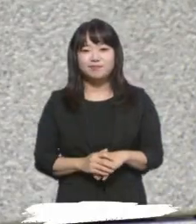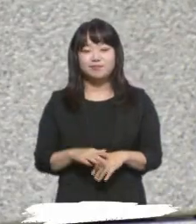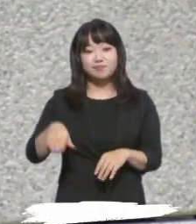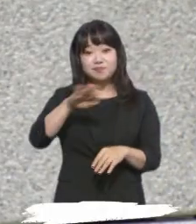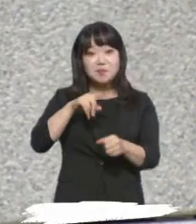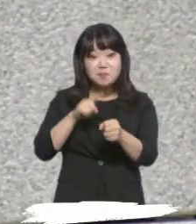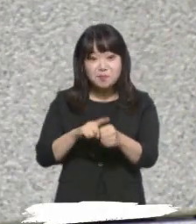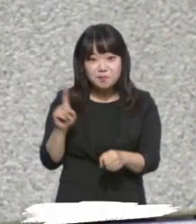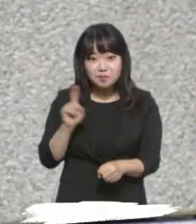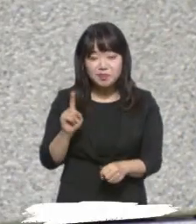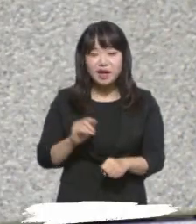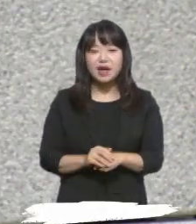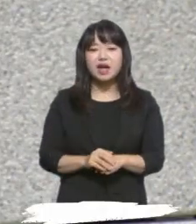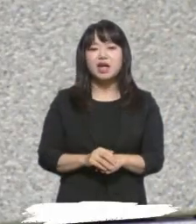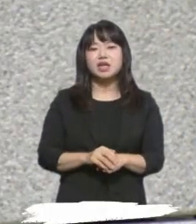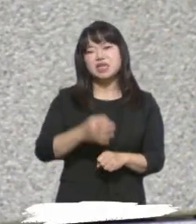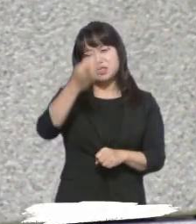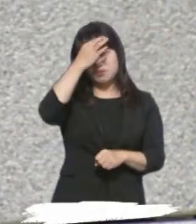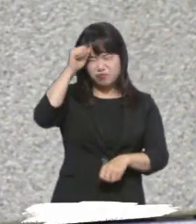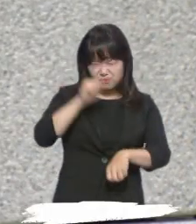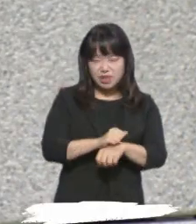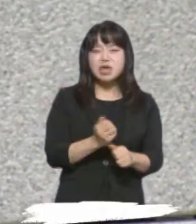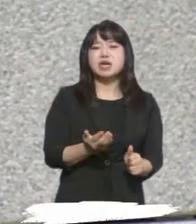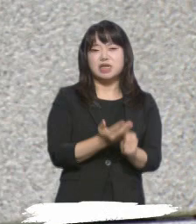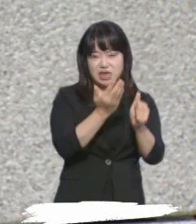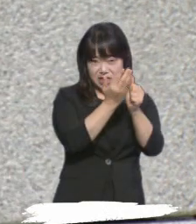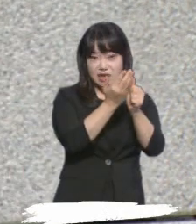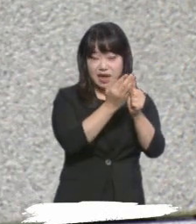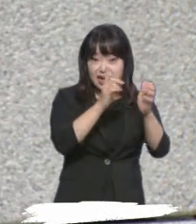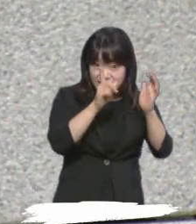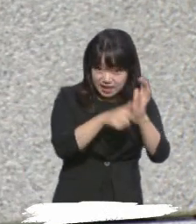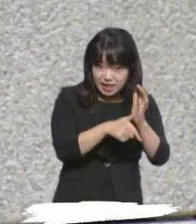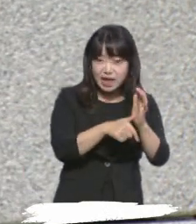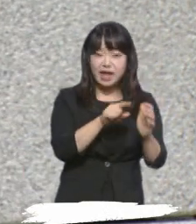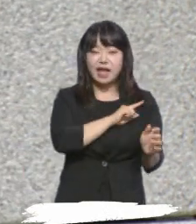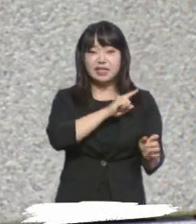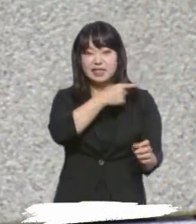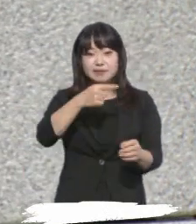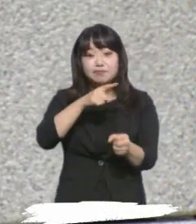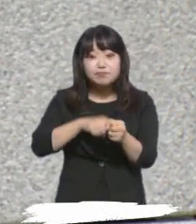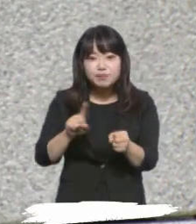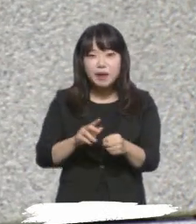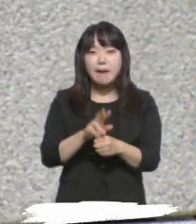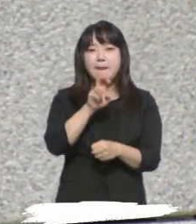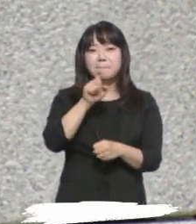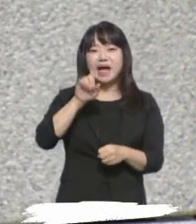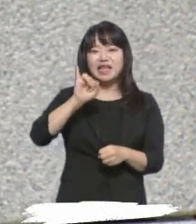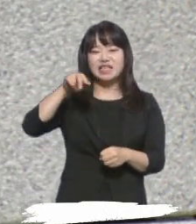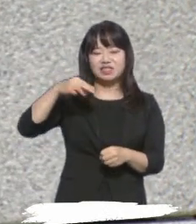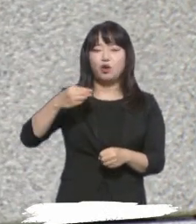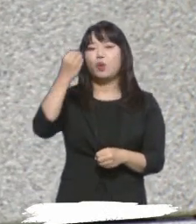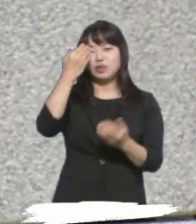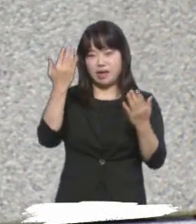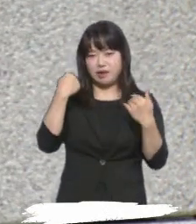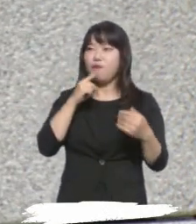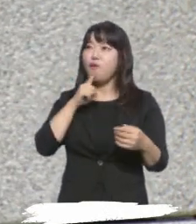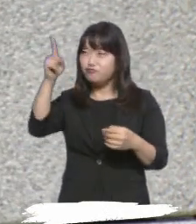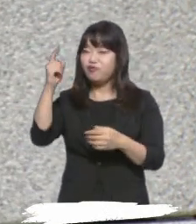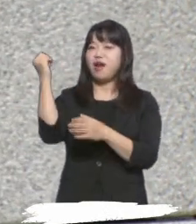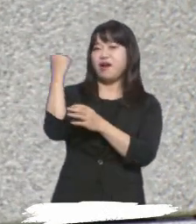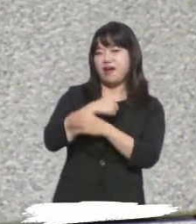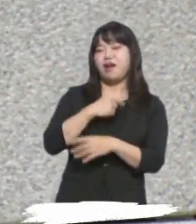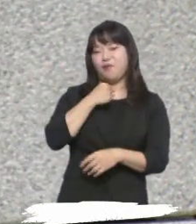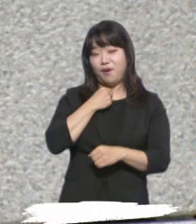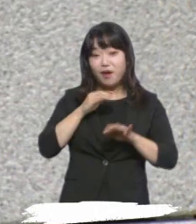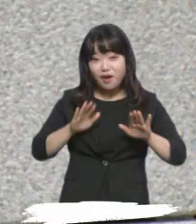최종 목표는 어떻게 보면 전문 인력 양성이고 그 과정 안에서 가장 큰 목적이 마이스터고 도전이라고 생각을 합니다. 그리고